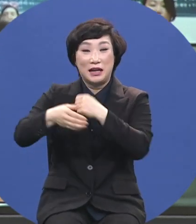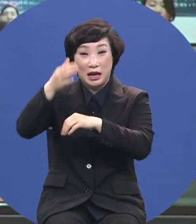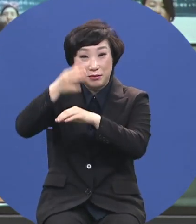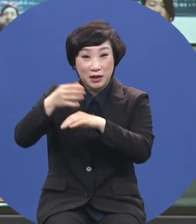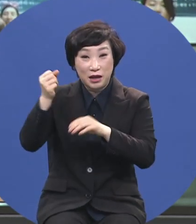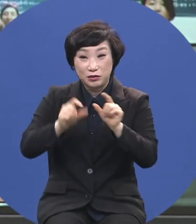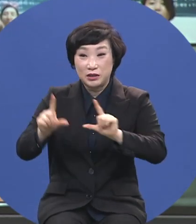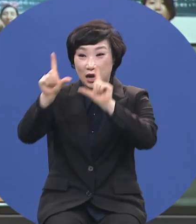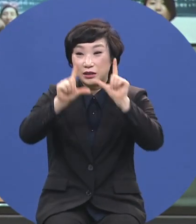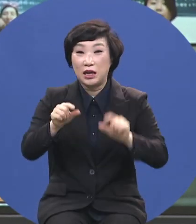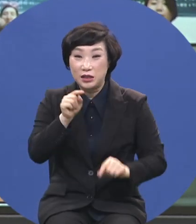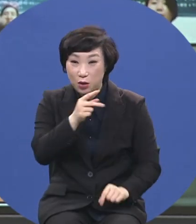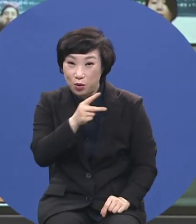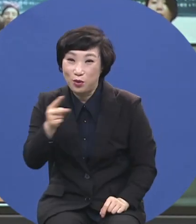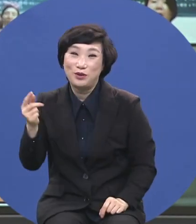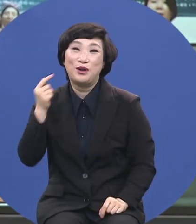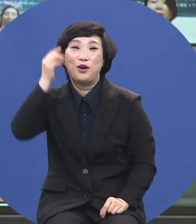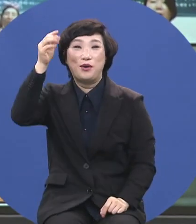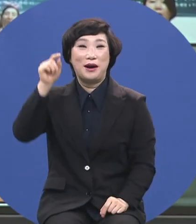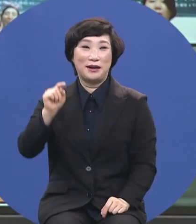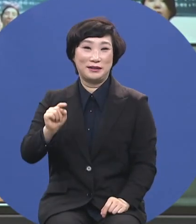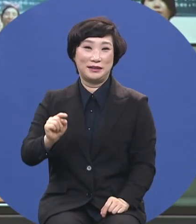것이 영광이다 이 말입니다.